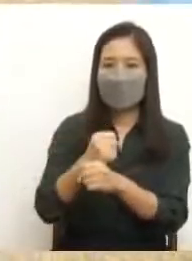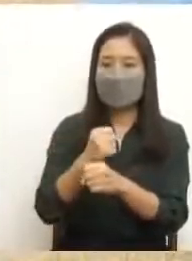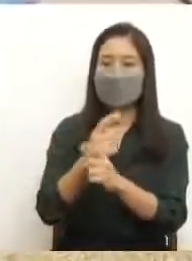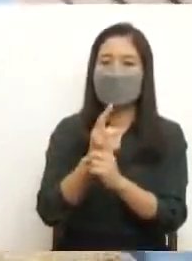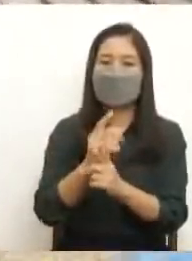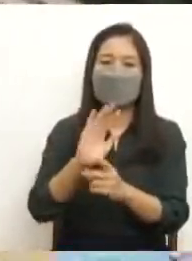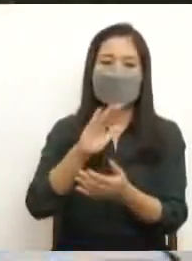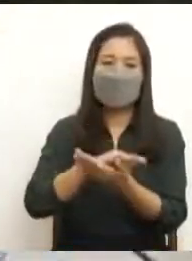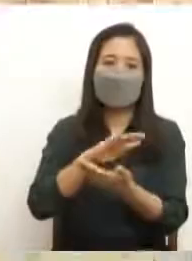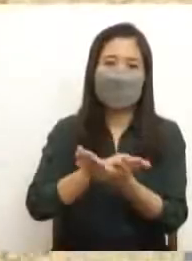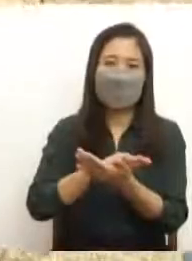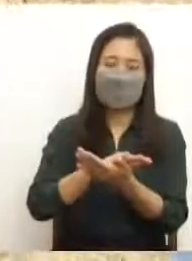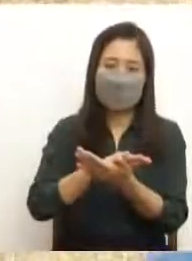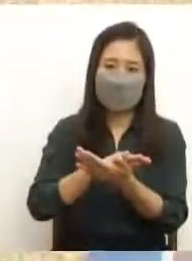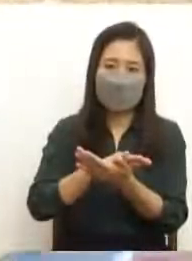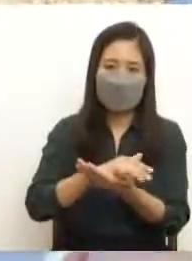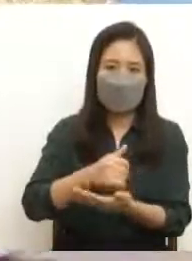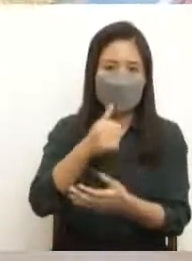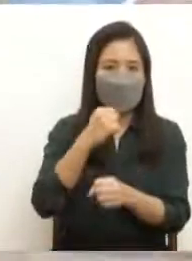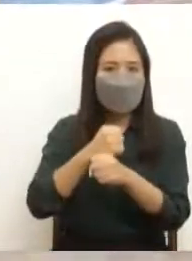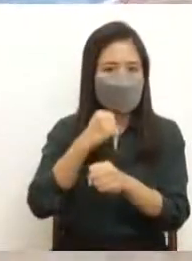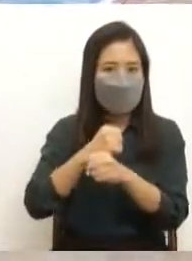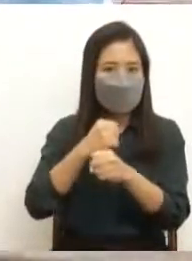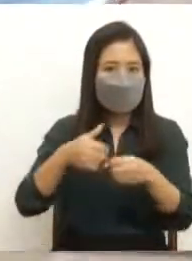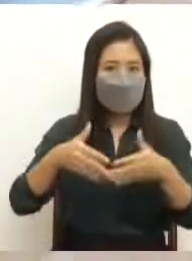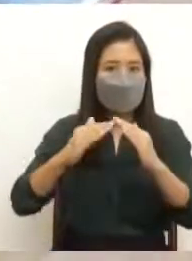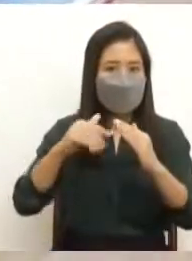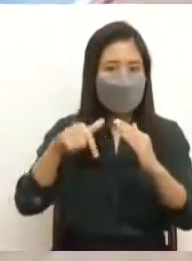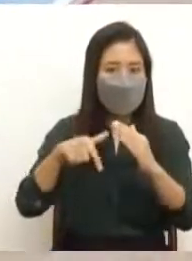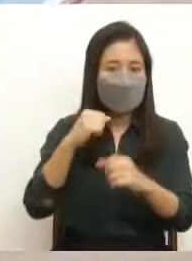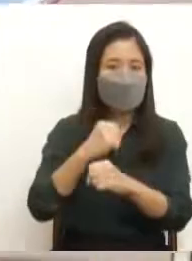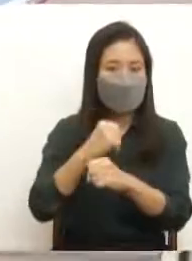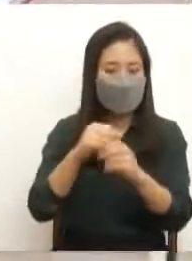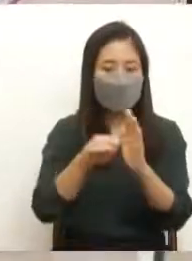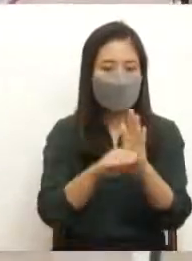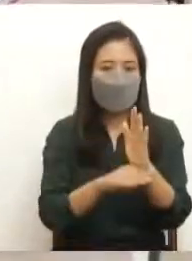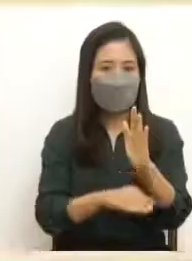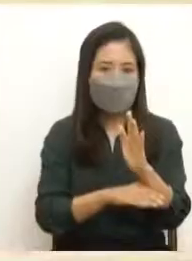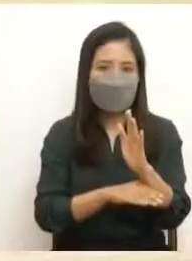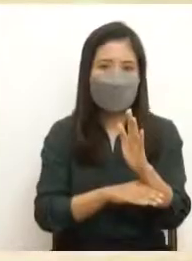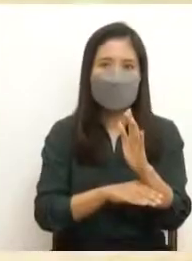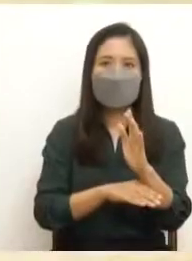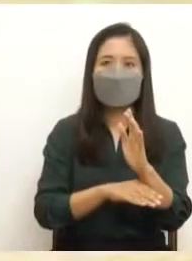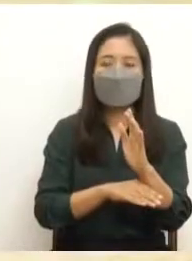วัดประดิษฐารามนะครับได้ขับเคลื่อนในการดำเนินงานนะครับก็